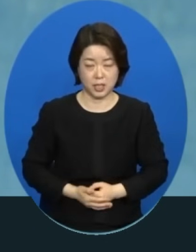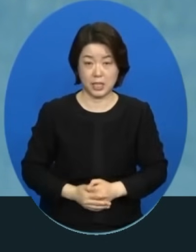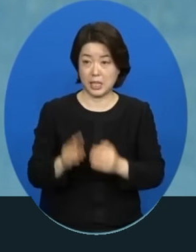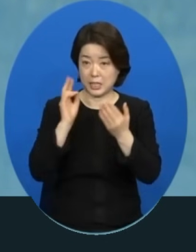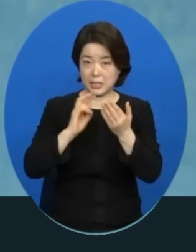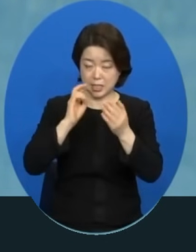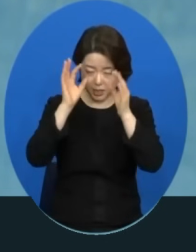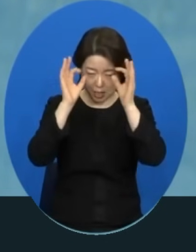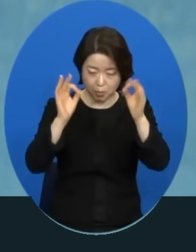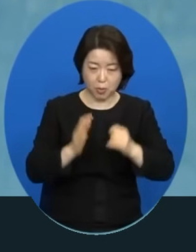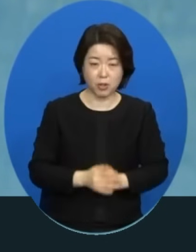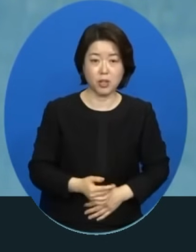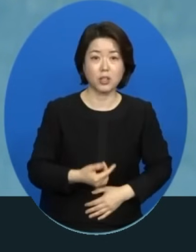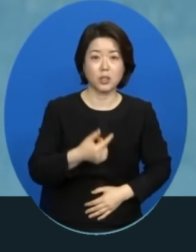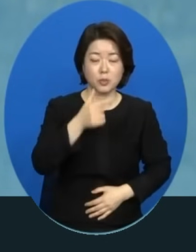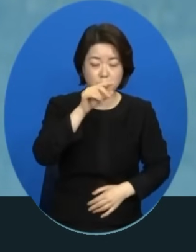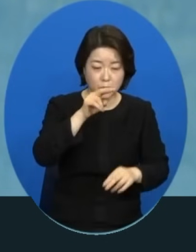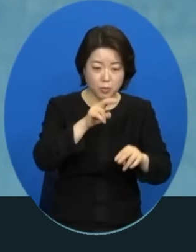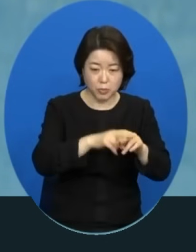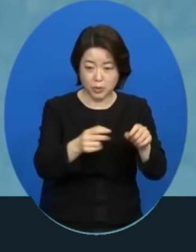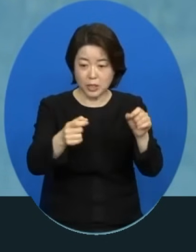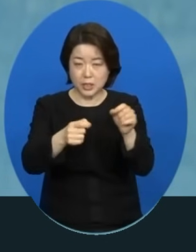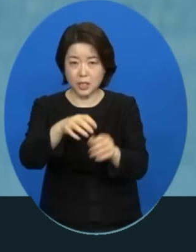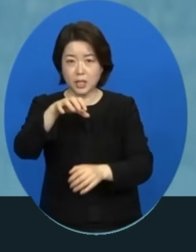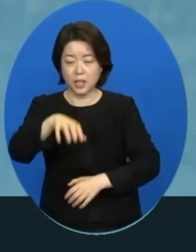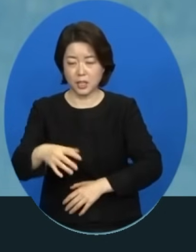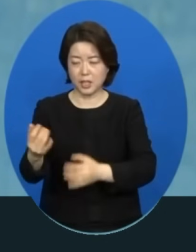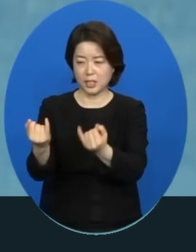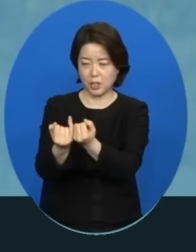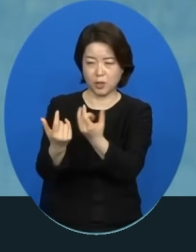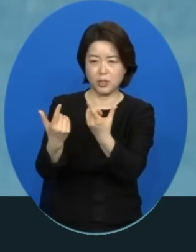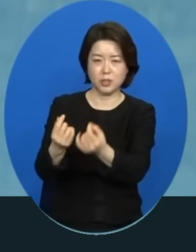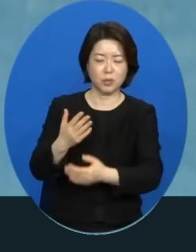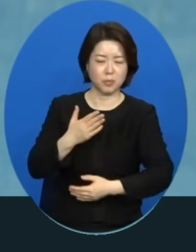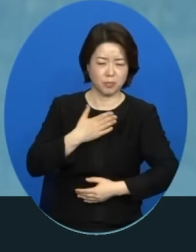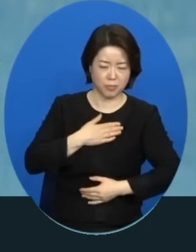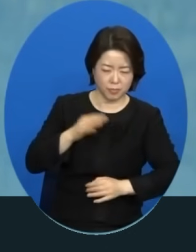우물가의 여인처럼 난 구했네. 뭐요?